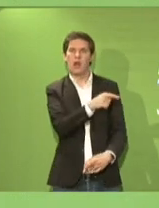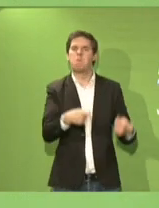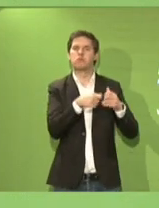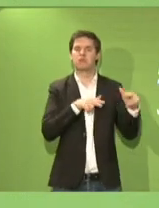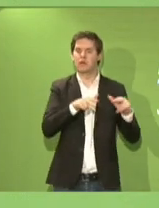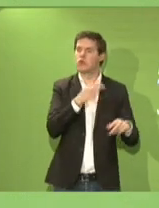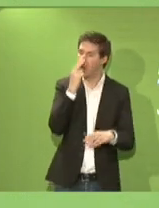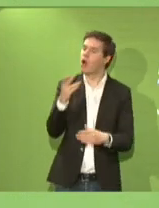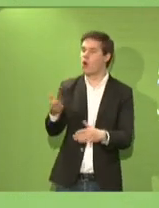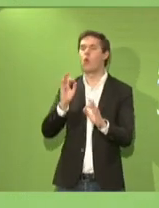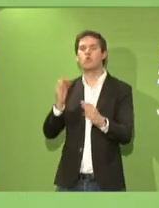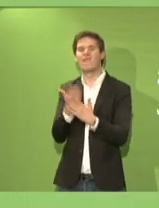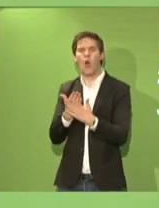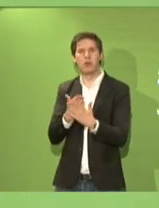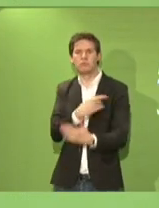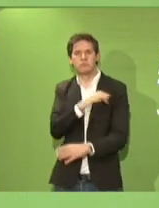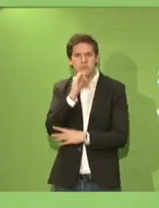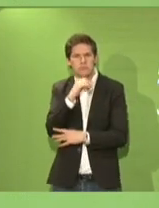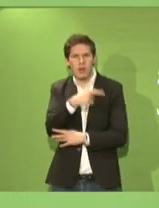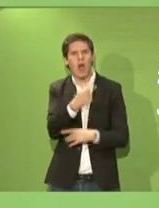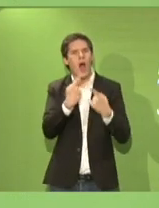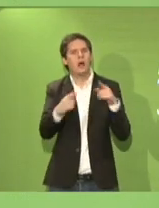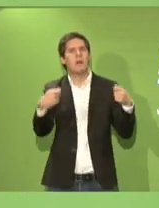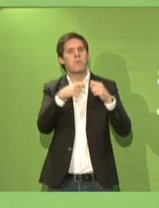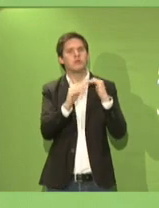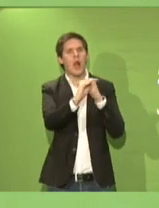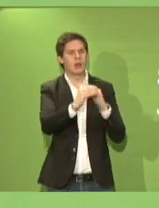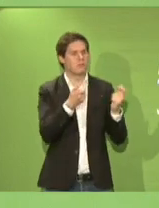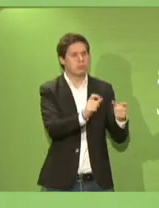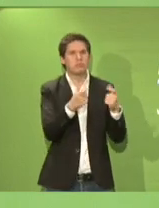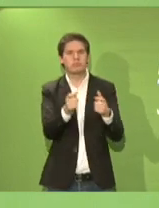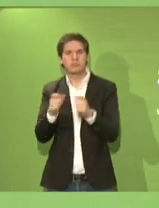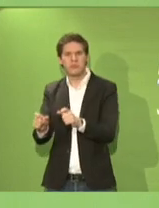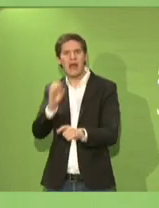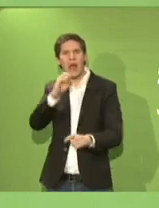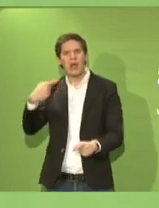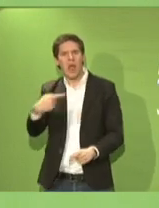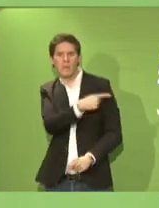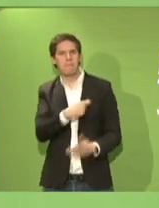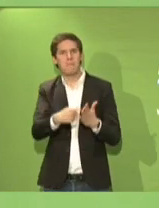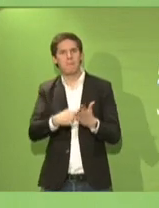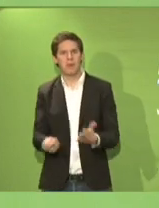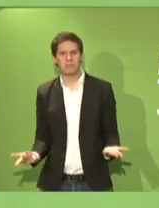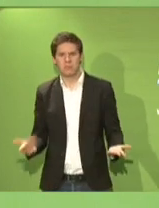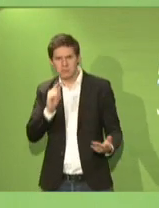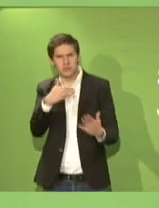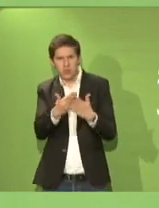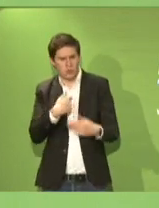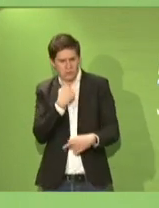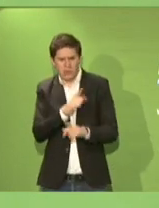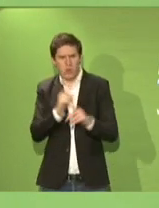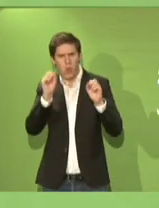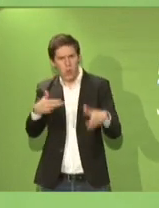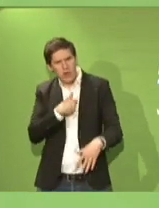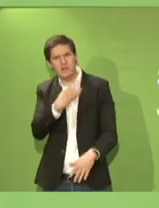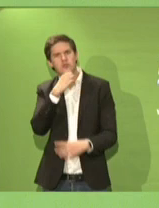sondern den einzelnen Bundesländern Knüppel zwischen die Beine wirft und das EEG torpediert. Da sind wir dagegen. Wir wollen eine EEG-Reform,